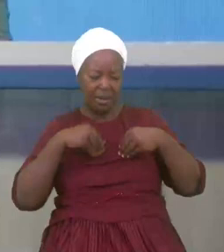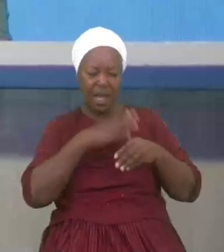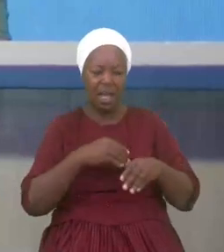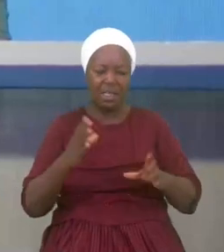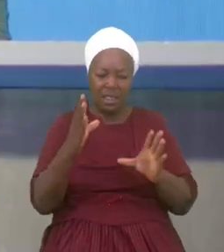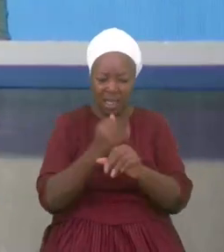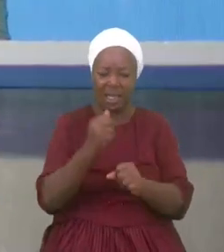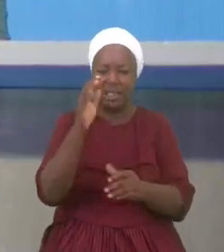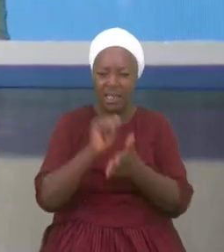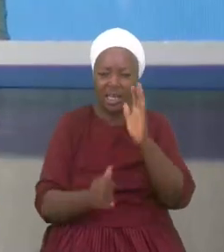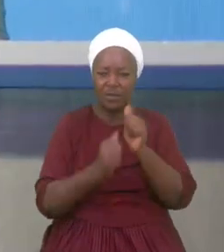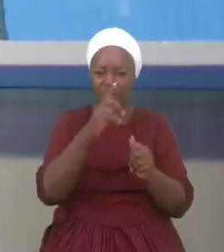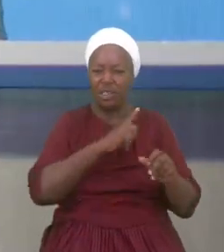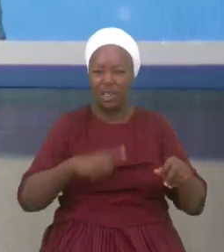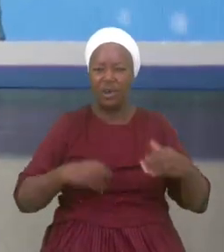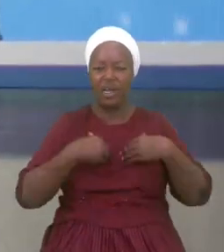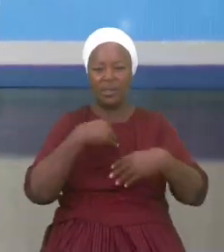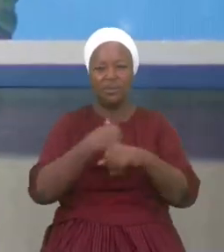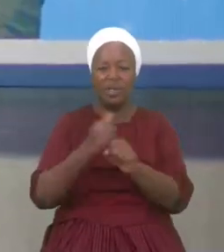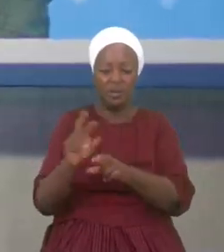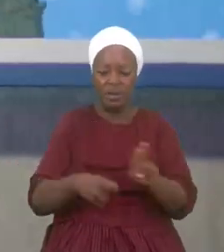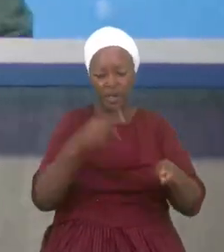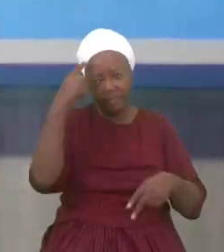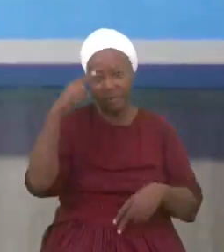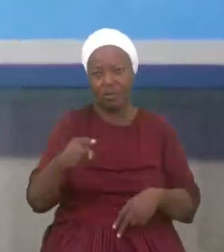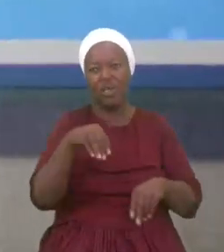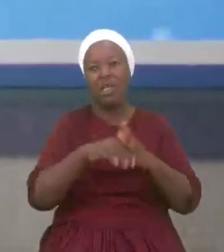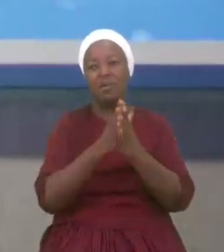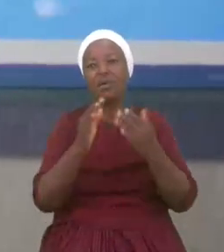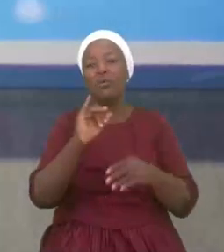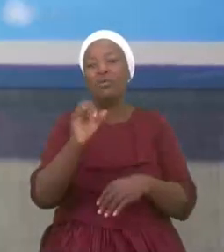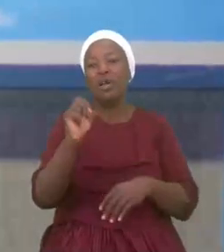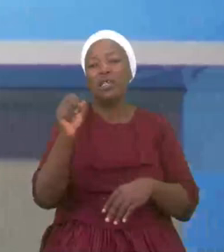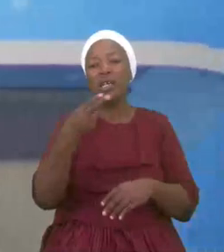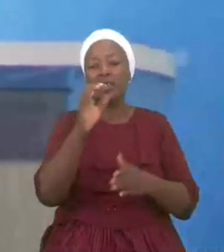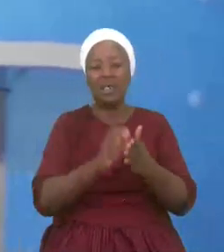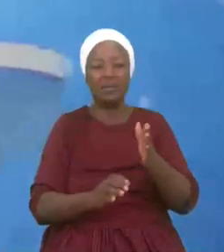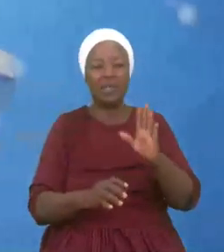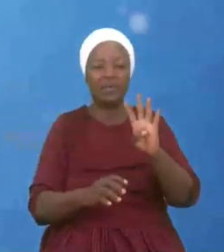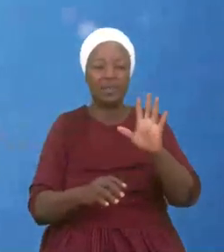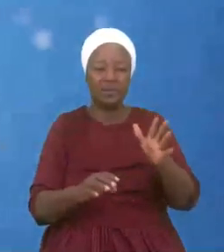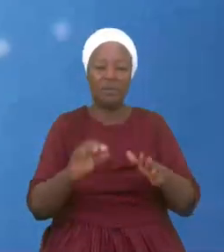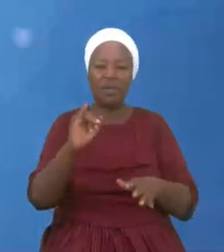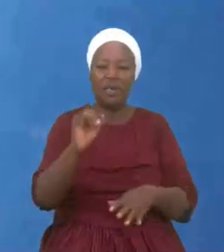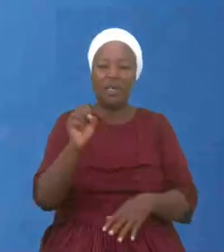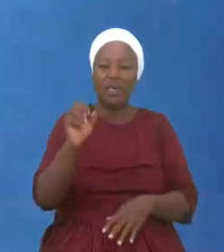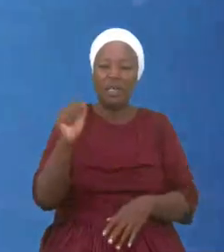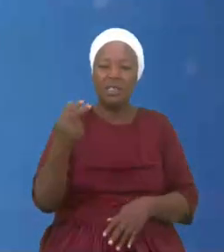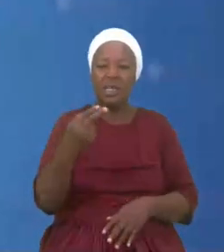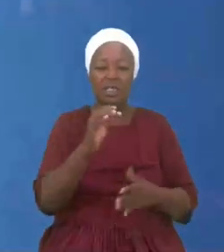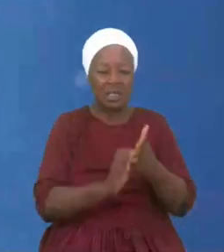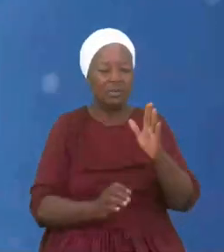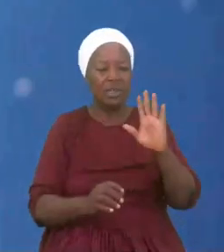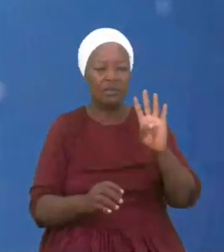lever lorsque leur sonne et tu vas réclamer ce que le Seigneur a rendu disponible pour toi nous allons